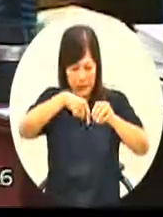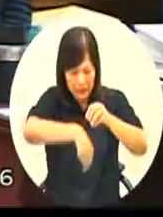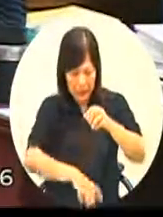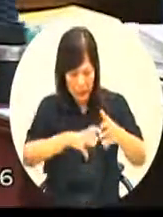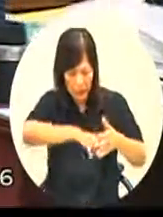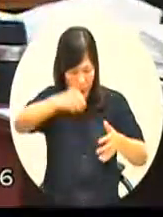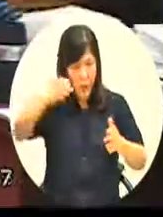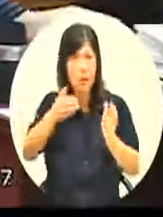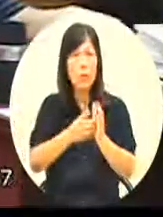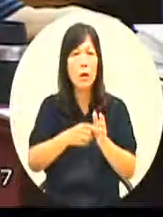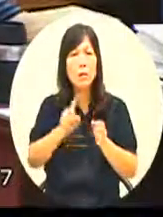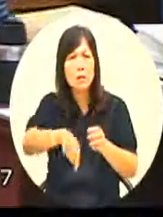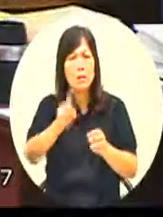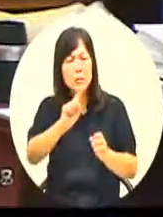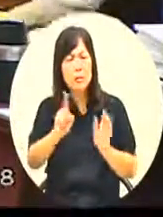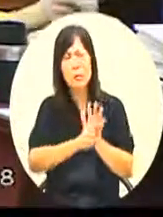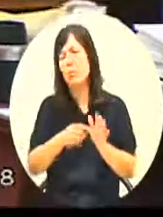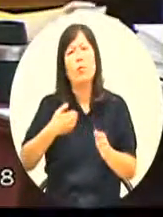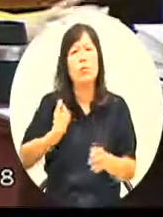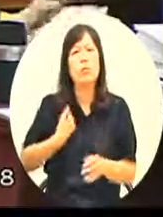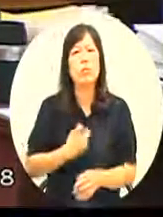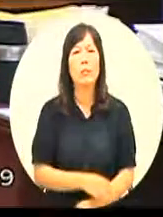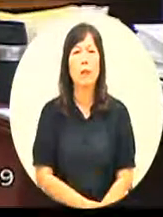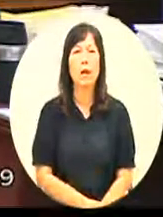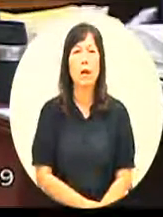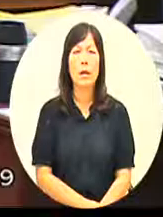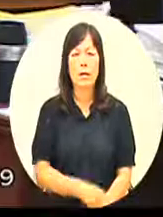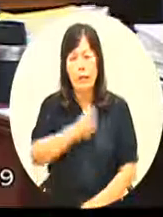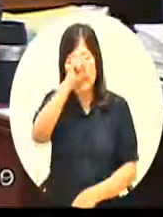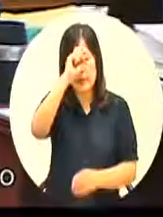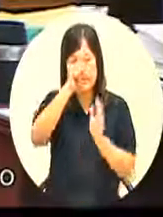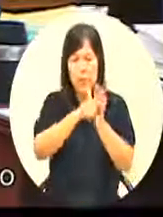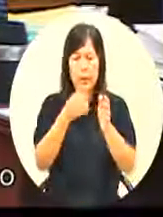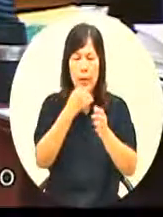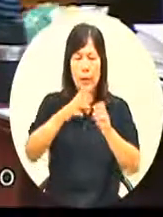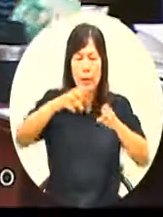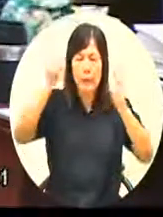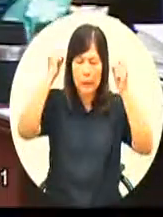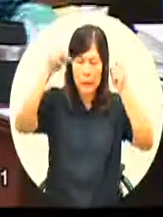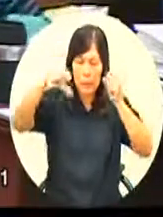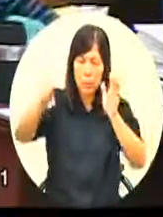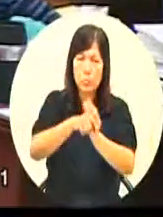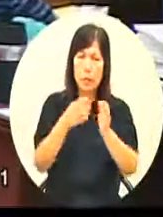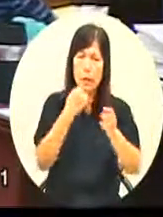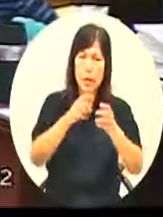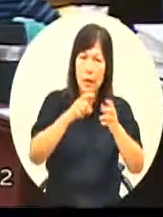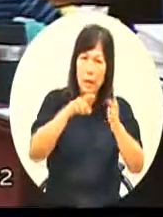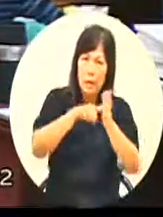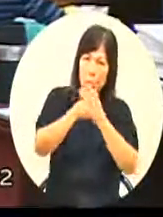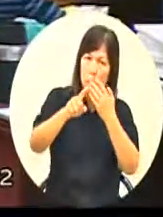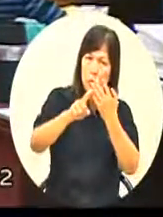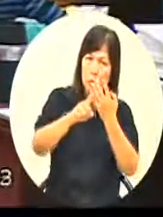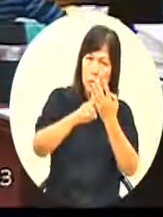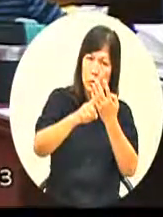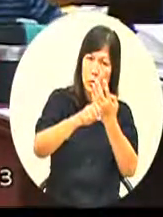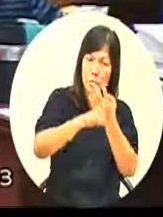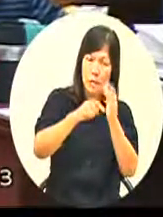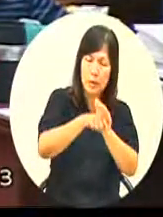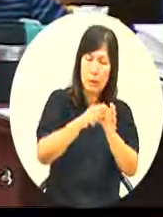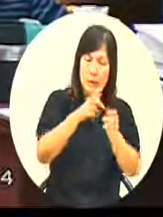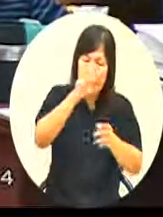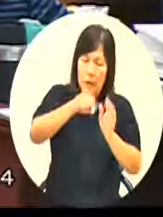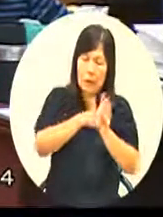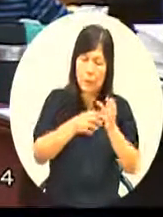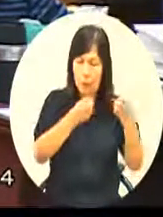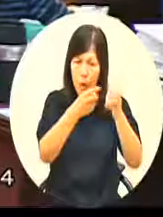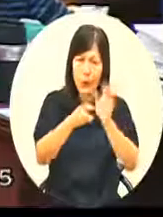到底为什么会这样？其实我们也期待体育处应该跟一些专家再来研讨看，这样的施工方式是不是面对这样的风灾，是不是会